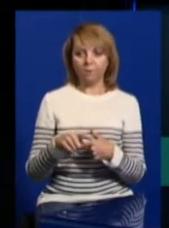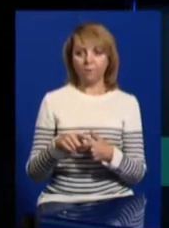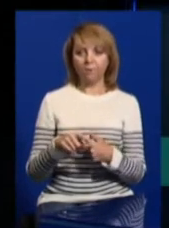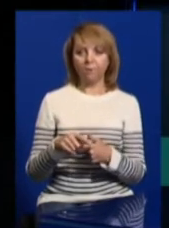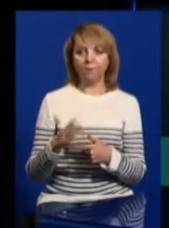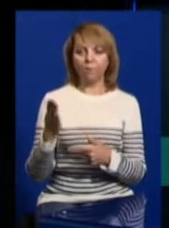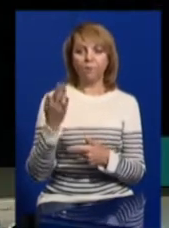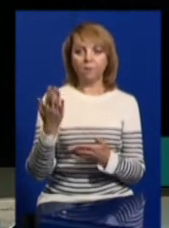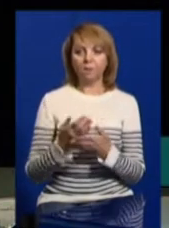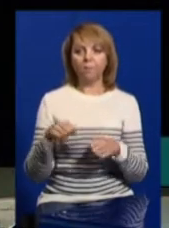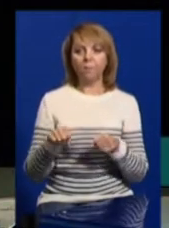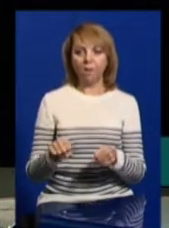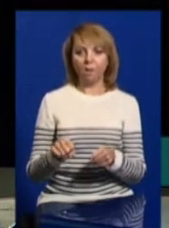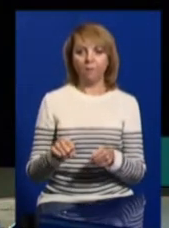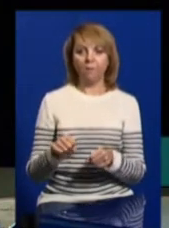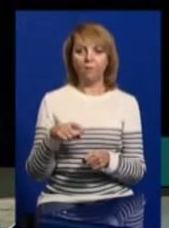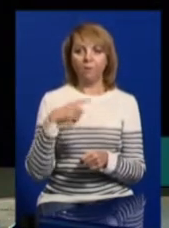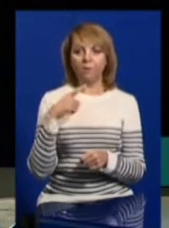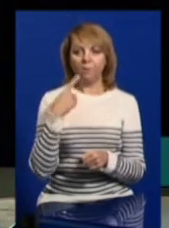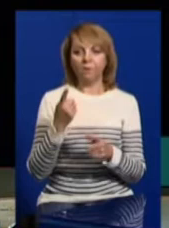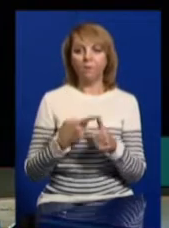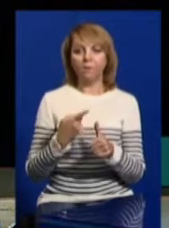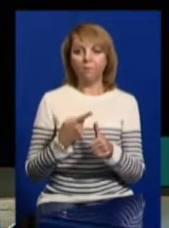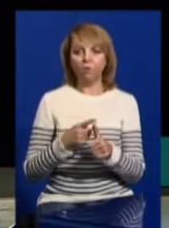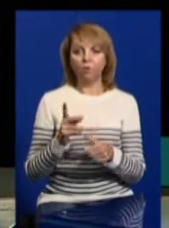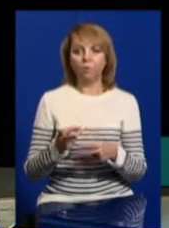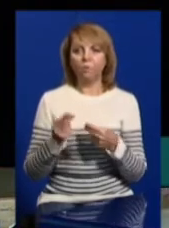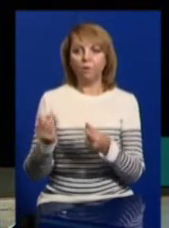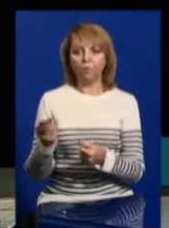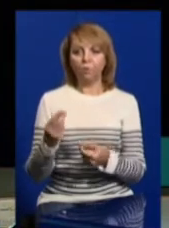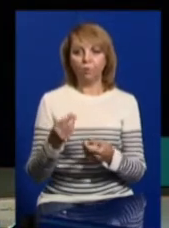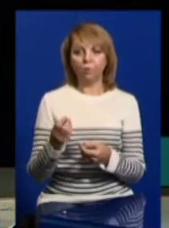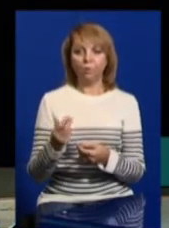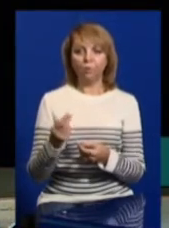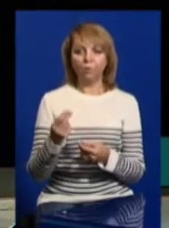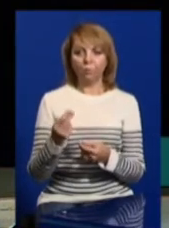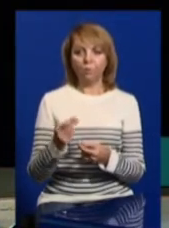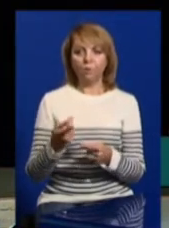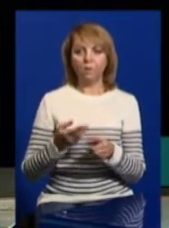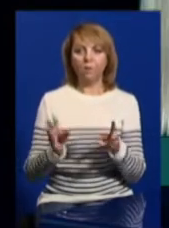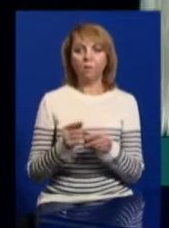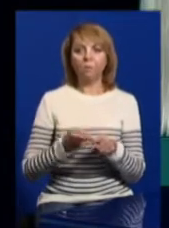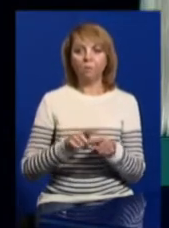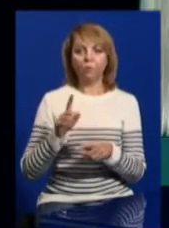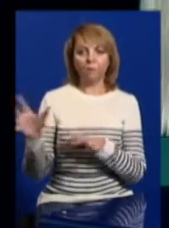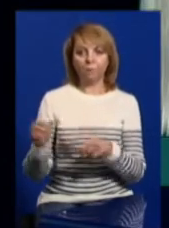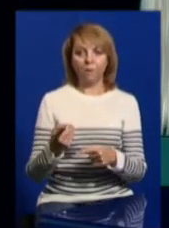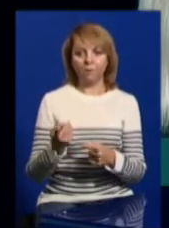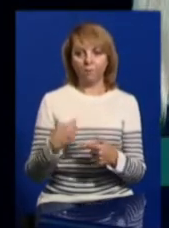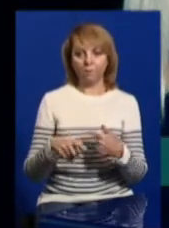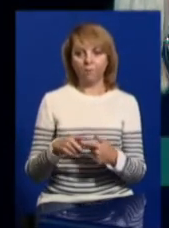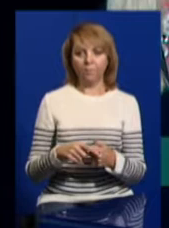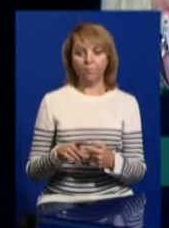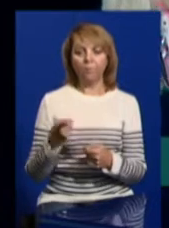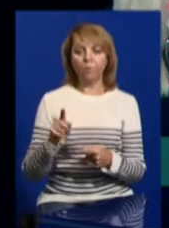вас моральне право маніпулювати і називати сплачену суму разом з тим, що ви забрали назад? Чому